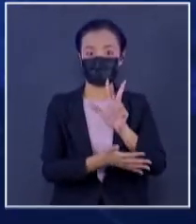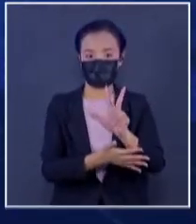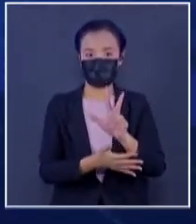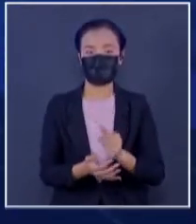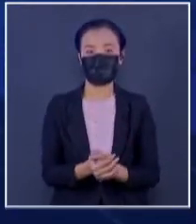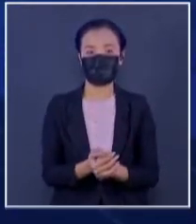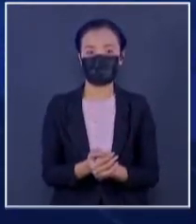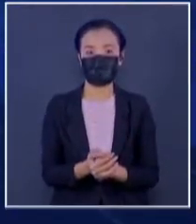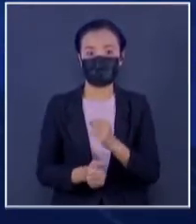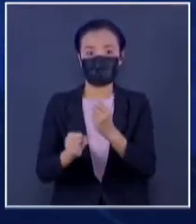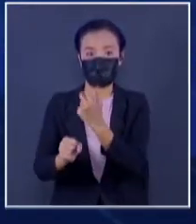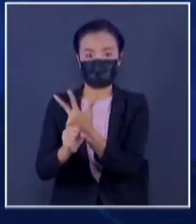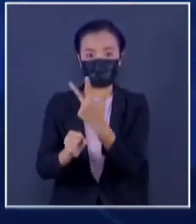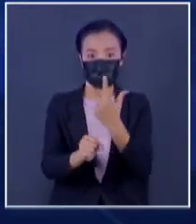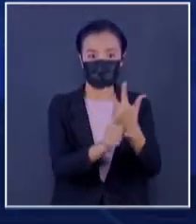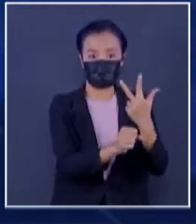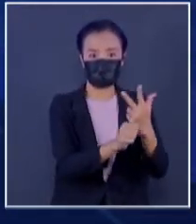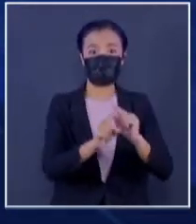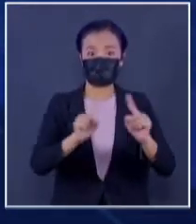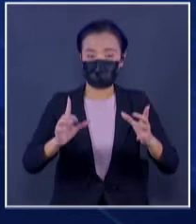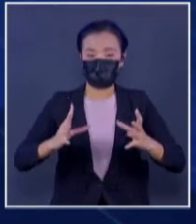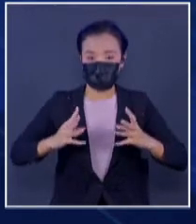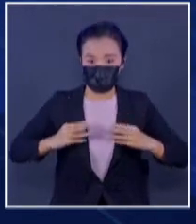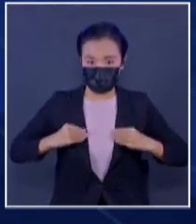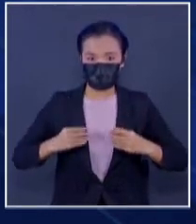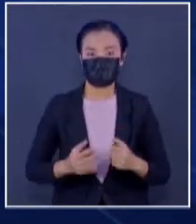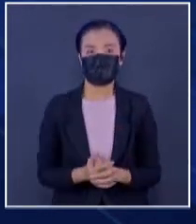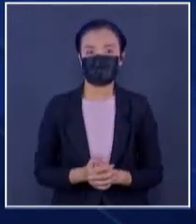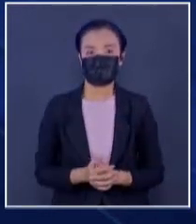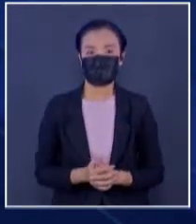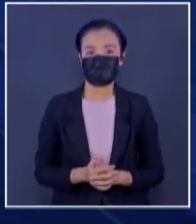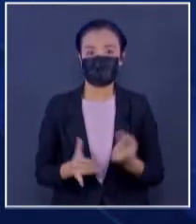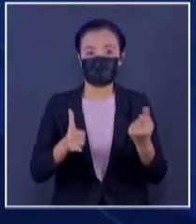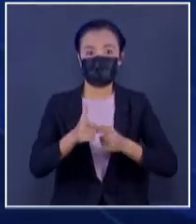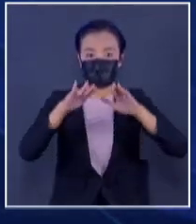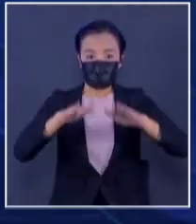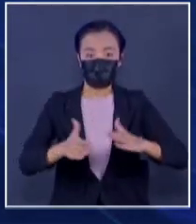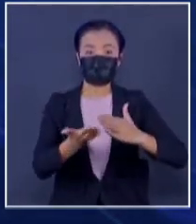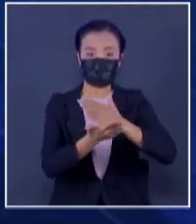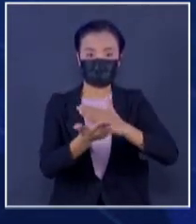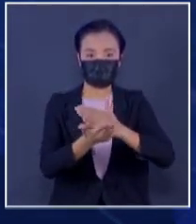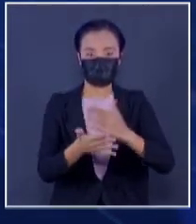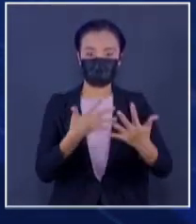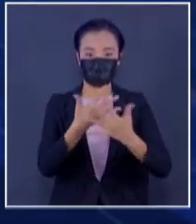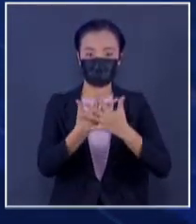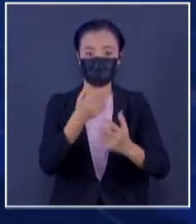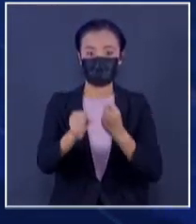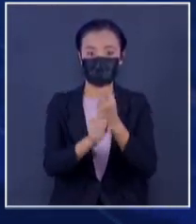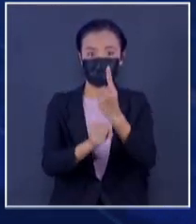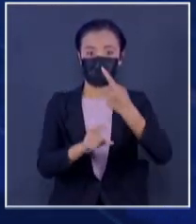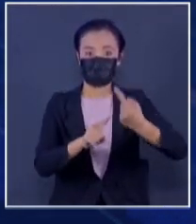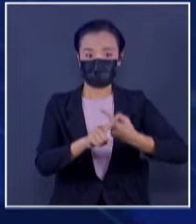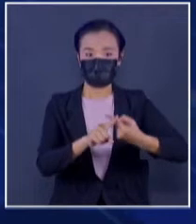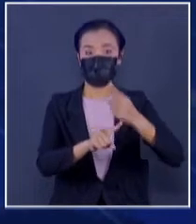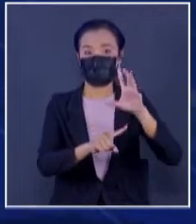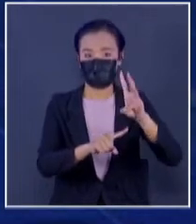คนละ 3ปีแต่ผู้ก่อเหตุให้การรับสารภาพจึงลดโทษให้กึ่งหนึ่งเหลือจำคุกคนละ 1ปี 6